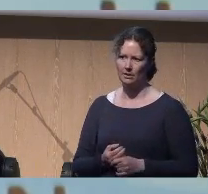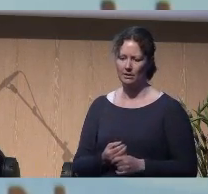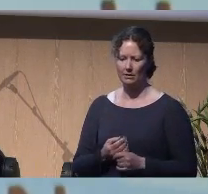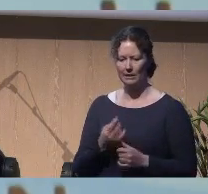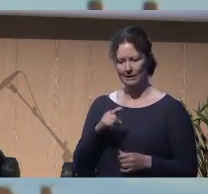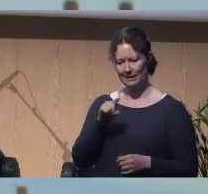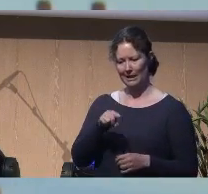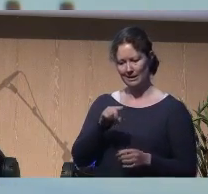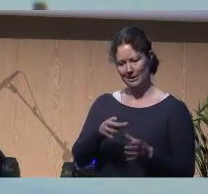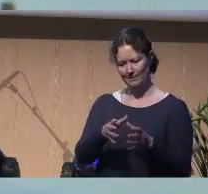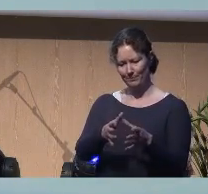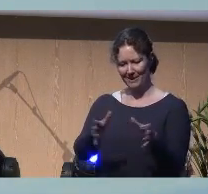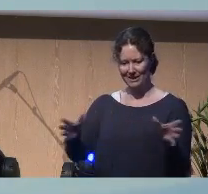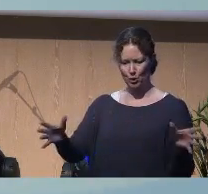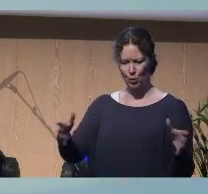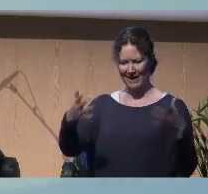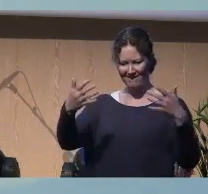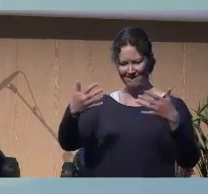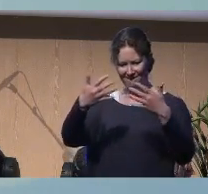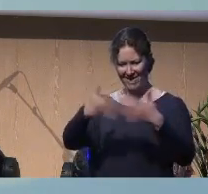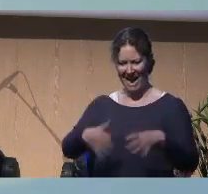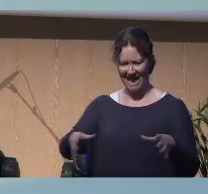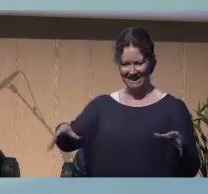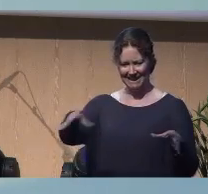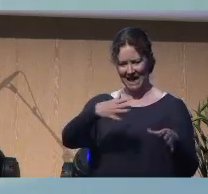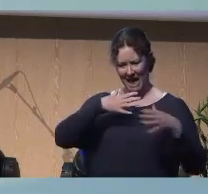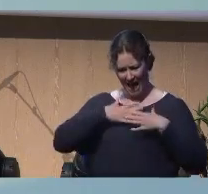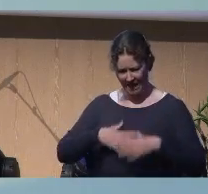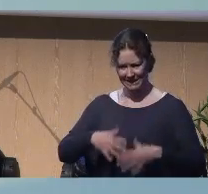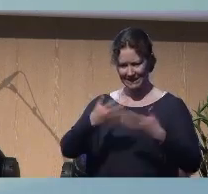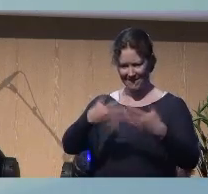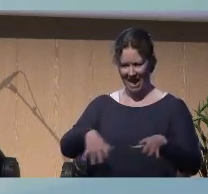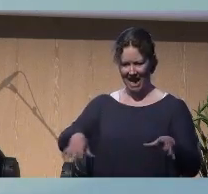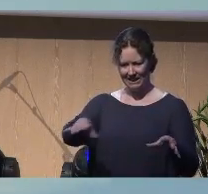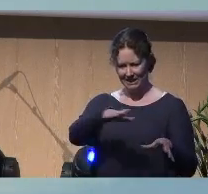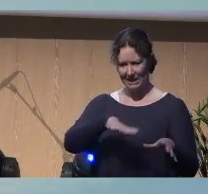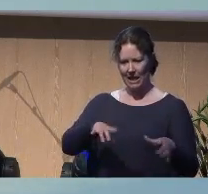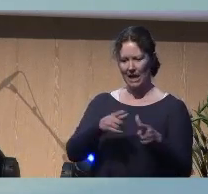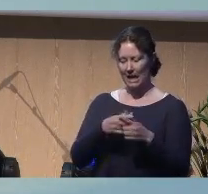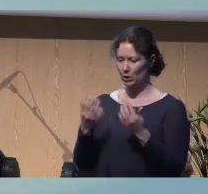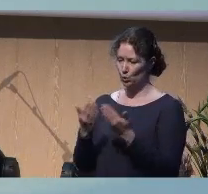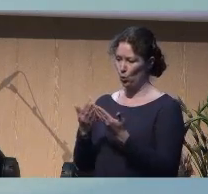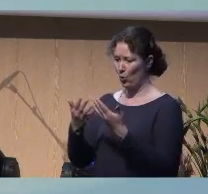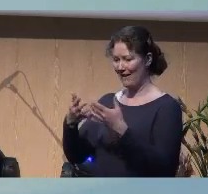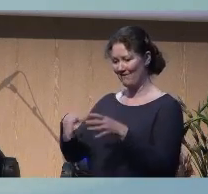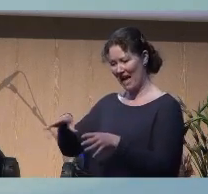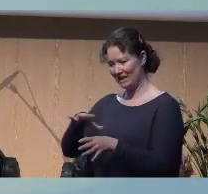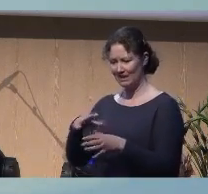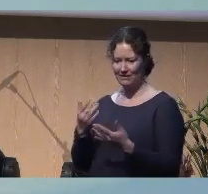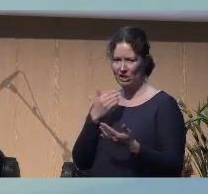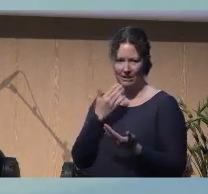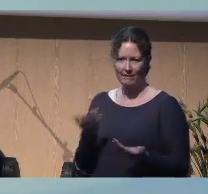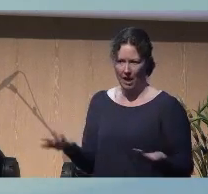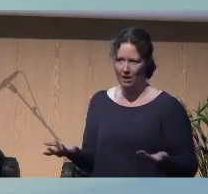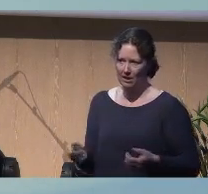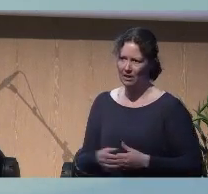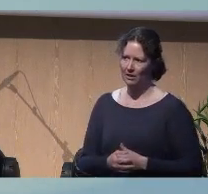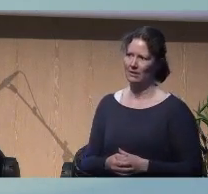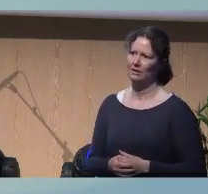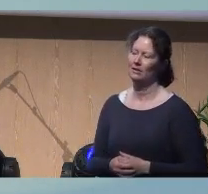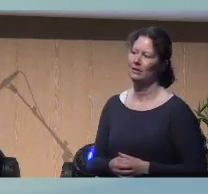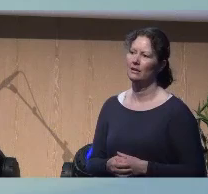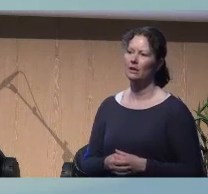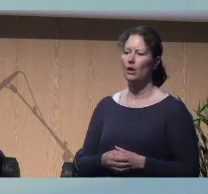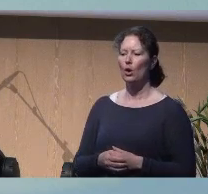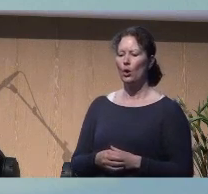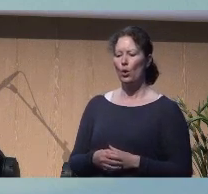dette store vesenet, helsevesenet, eller det være seg skolevesenet, eller hva det skulle være. Og